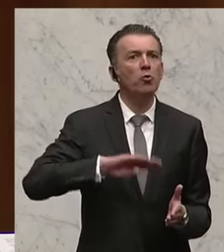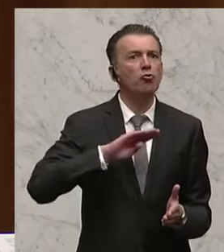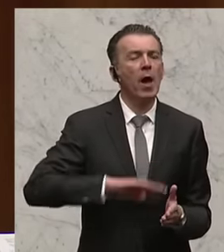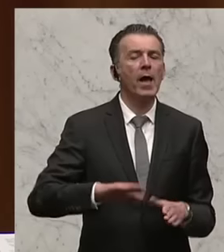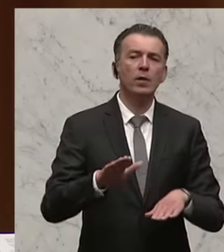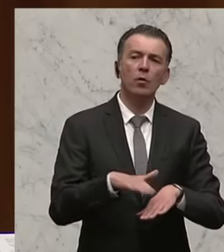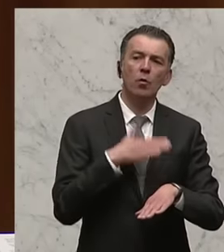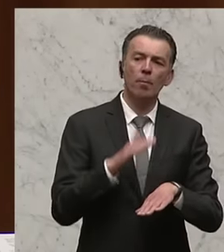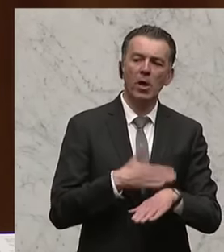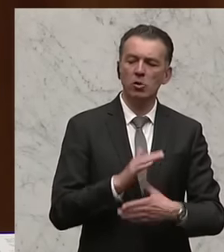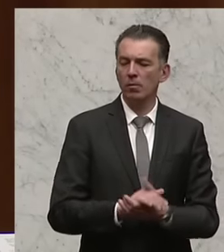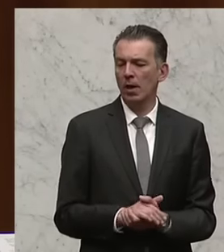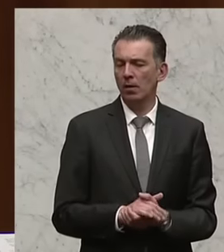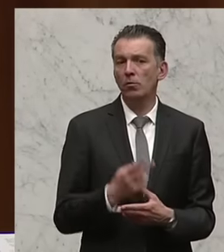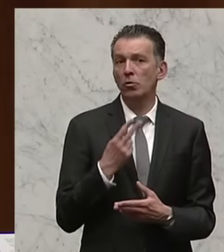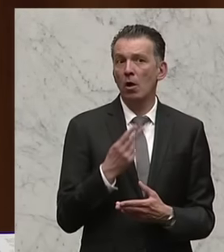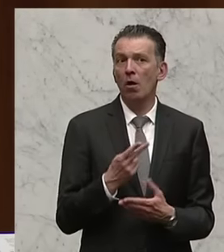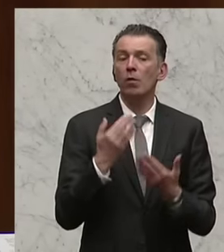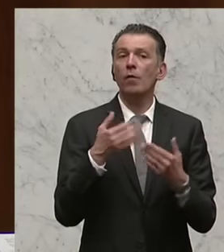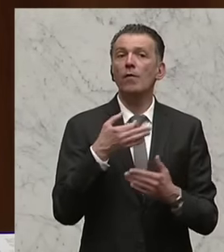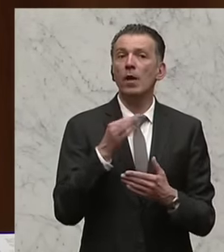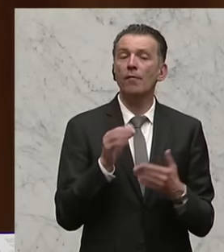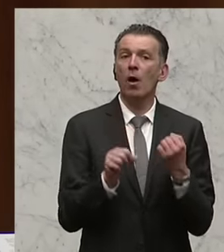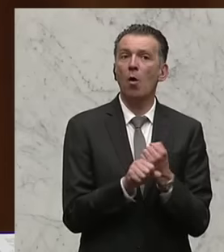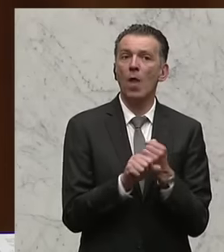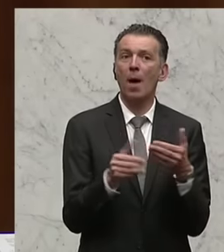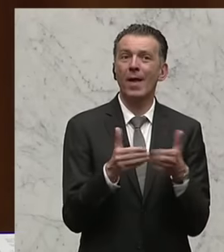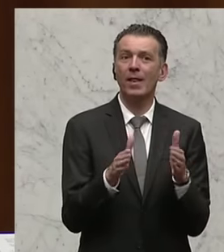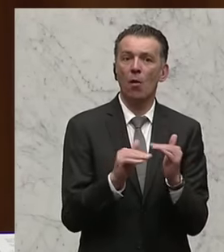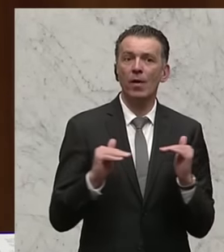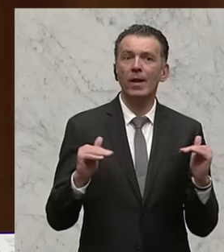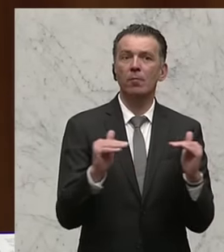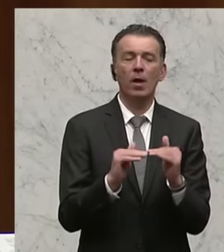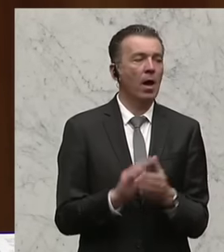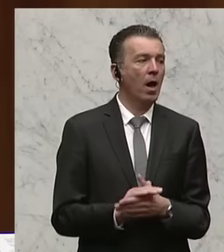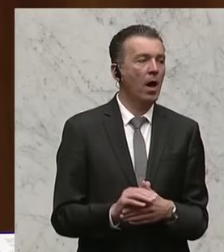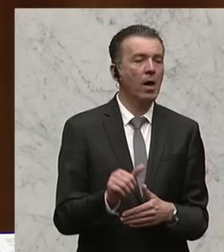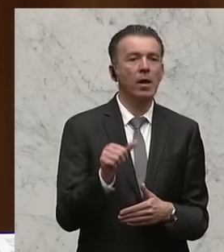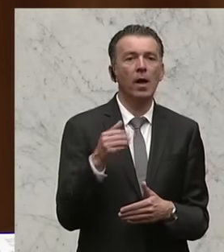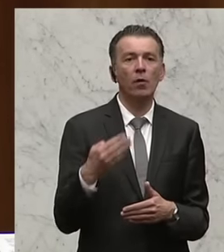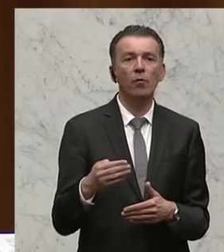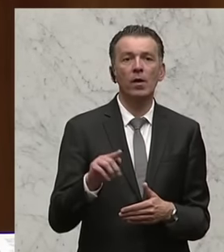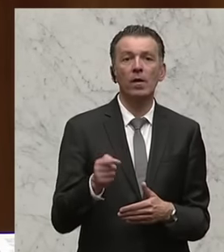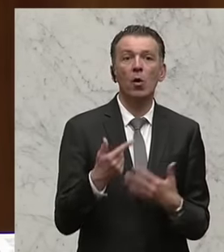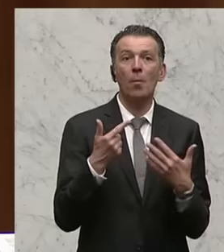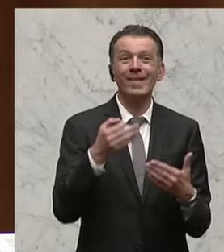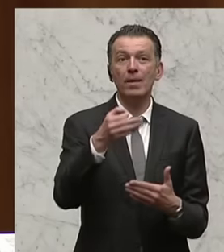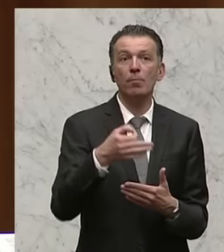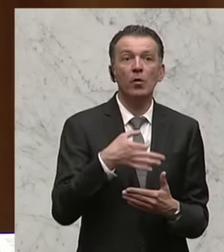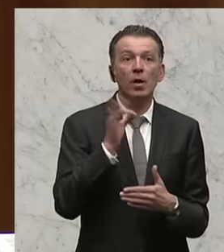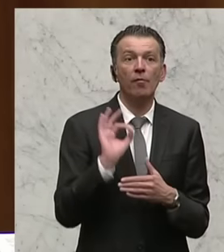Wenn wir uns beispielsweise den hohen Frauenanteil anschauen im öffentlichen Dienst, der bei 41,7%